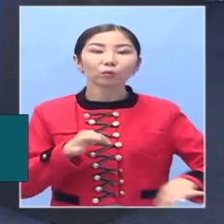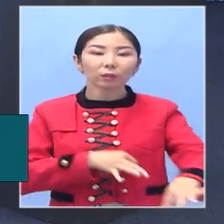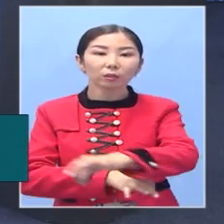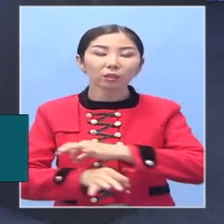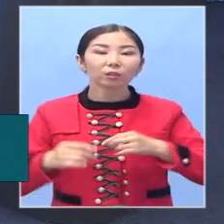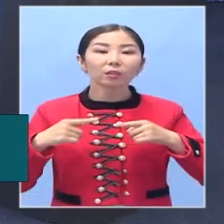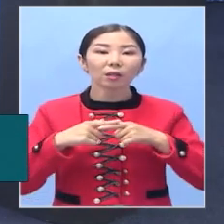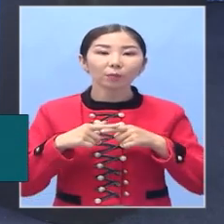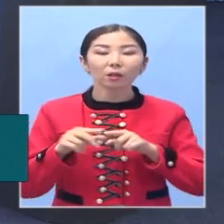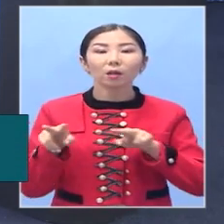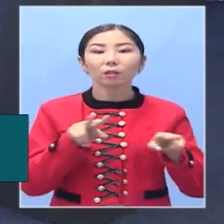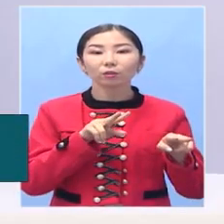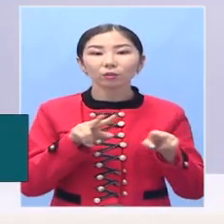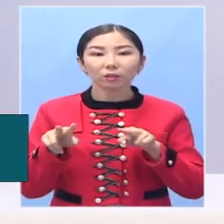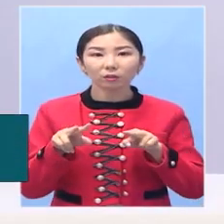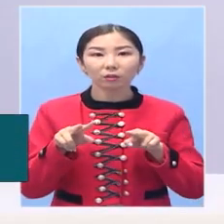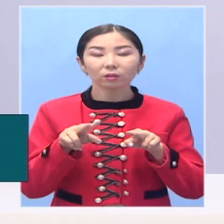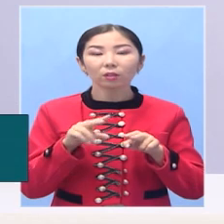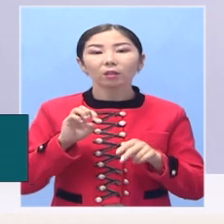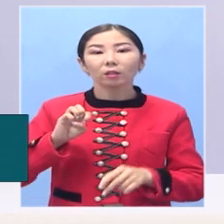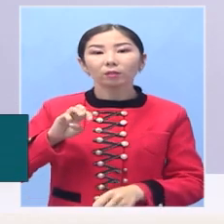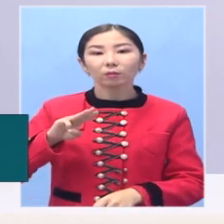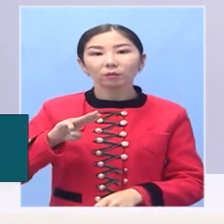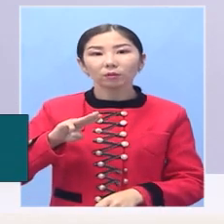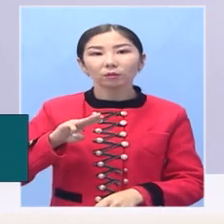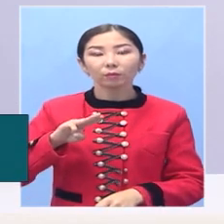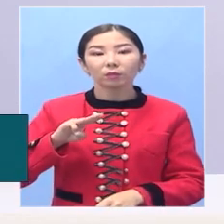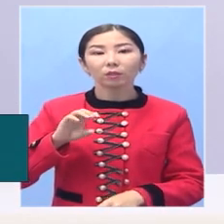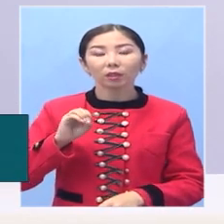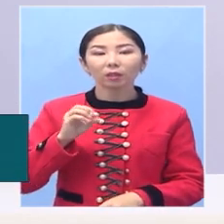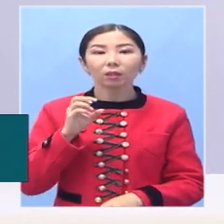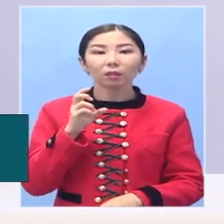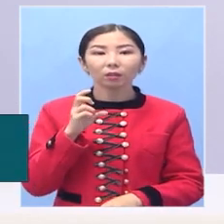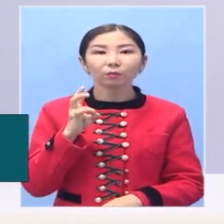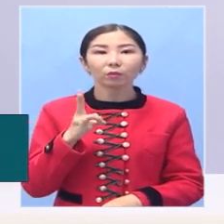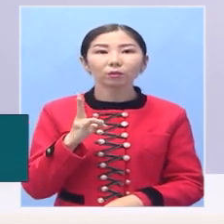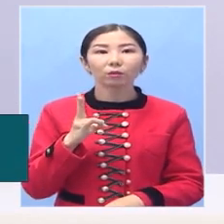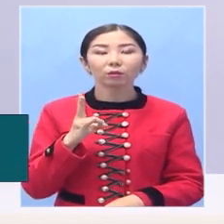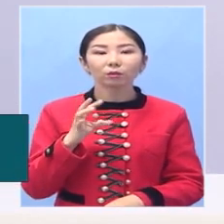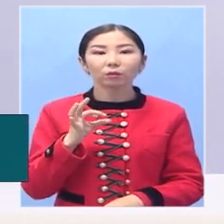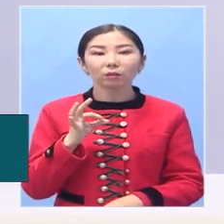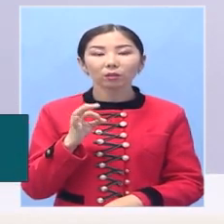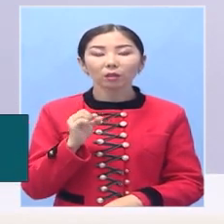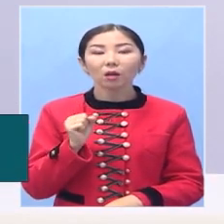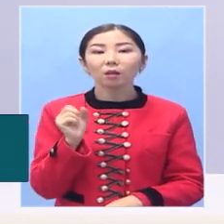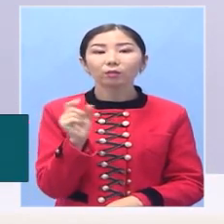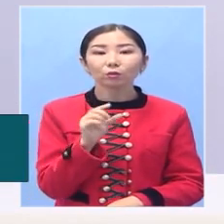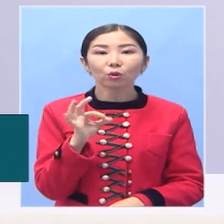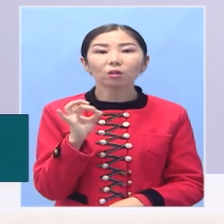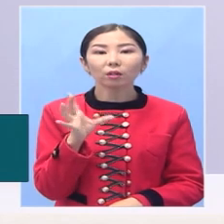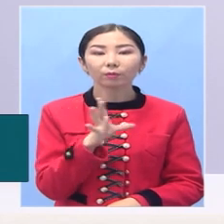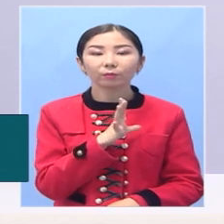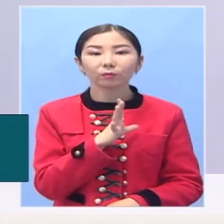бақылау, технадзор деп айтылады, техникалық бақылау. Жаңа ағамыз айтып отырғандай технадзорлар қайда деп? Енді ол мысал деген